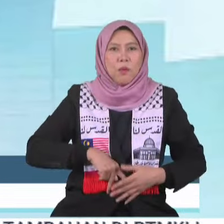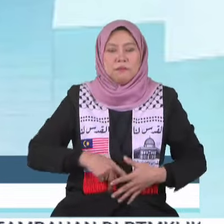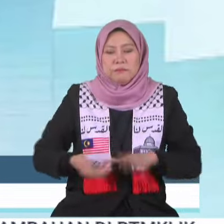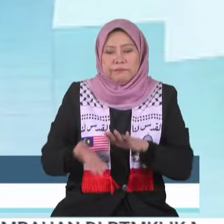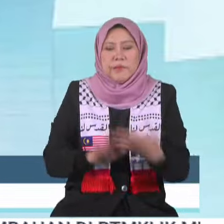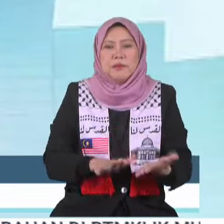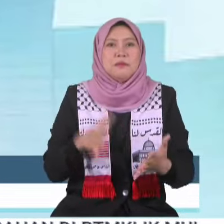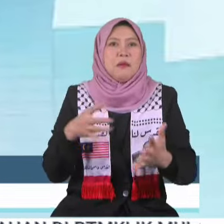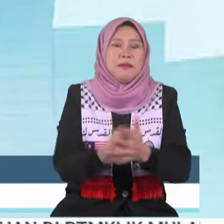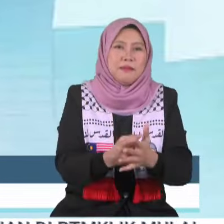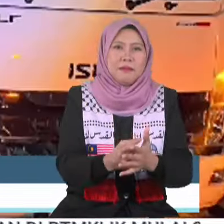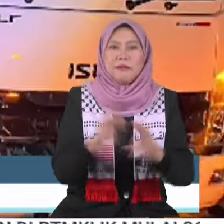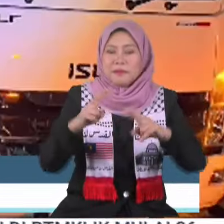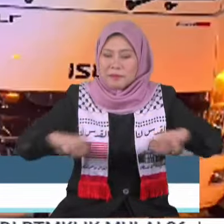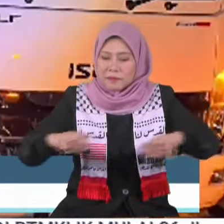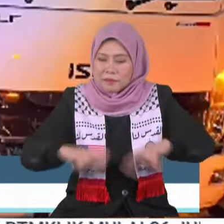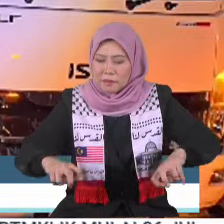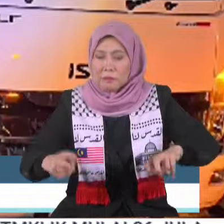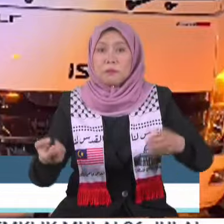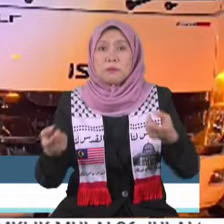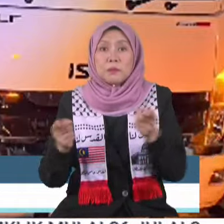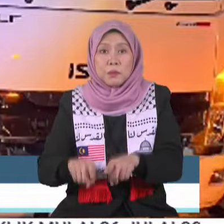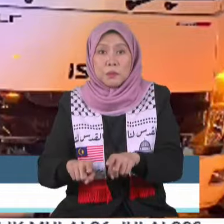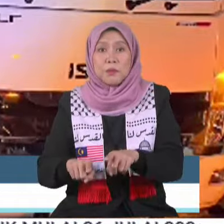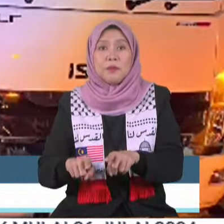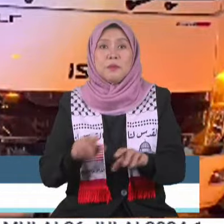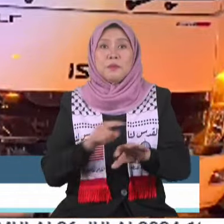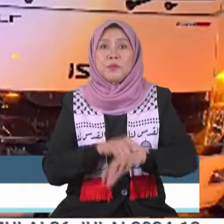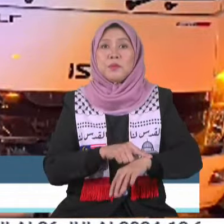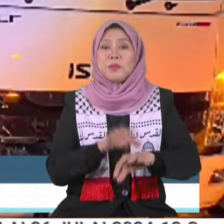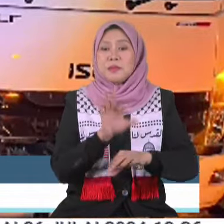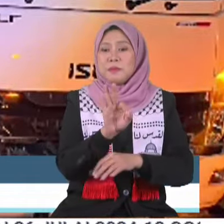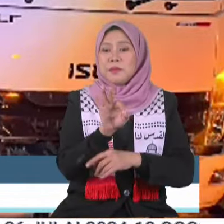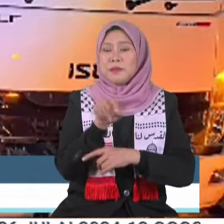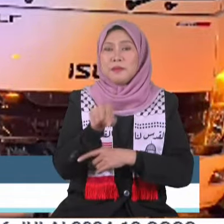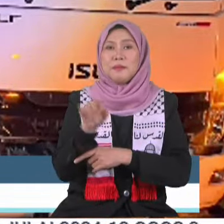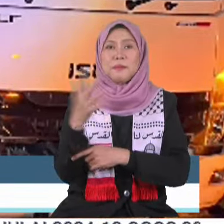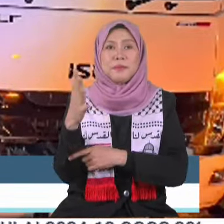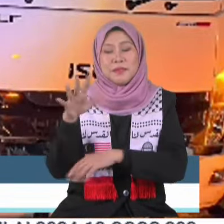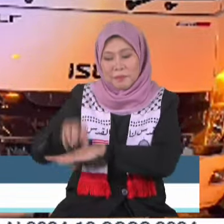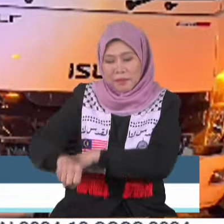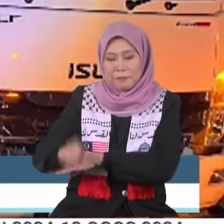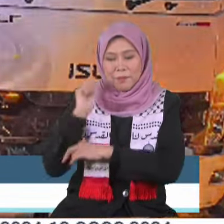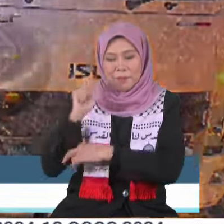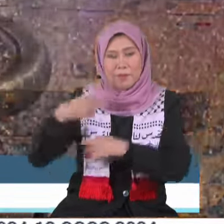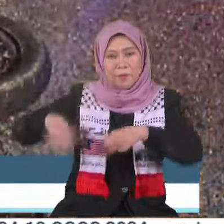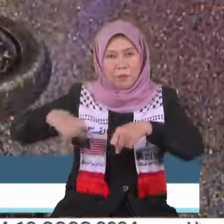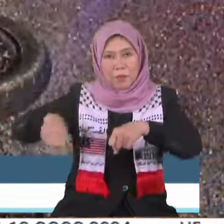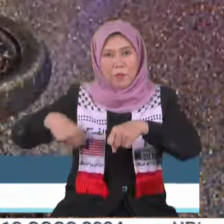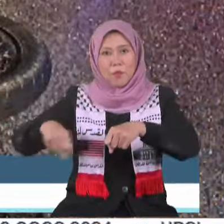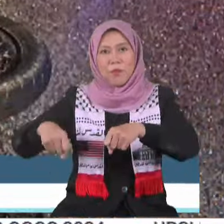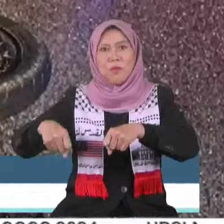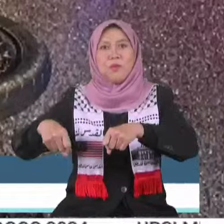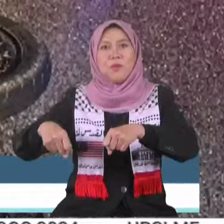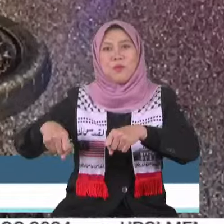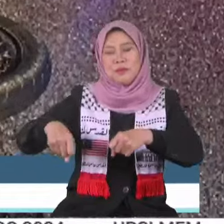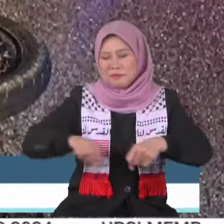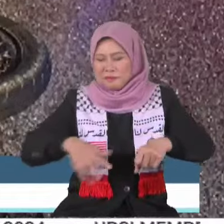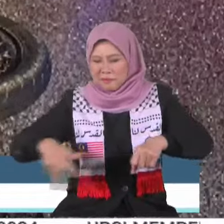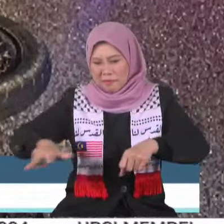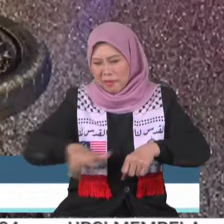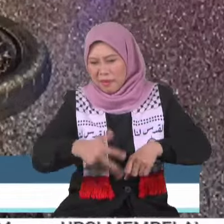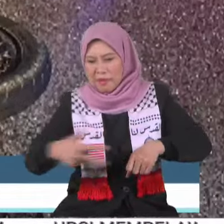kejadian. Hasil siasatan dalam kejadian dilaporkan pukul 9.15 minit malam tadi, motosikal yang ditunggang mangsa